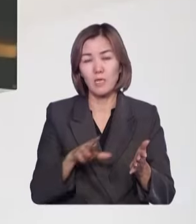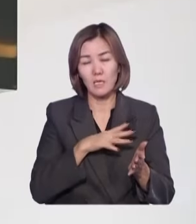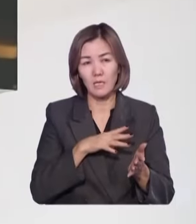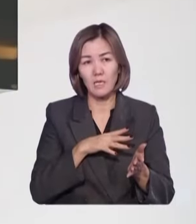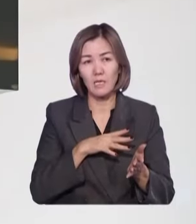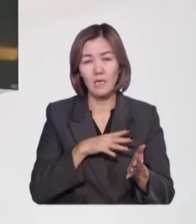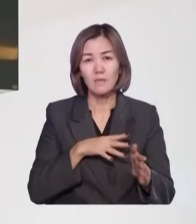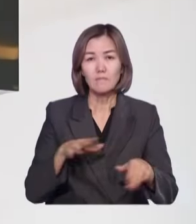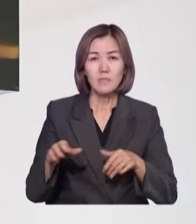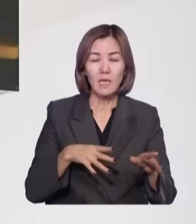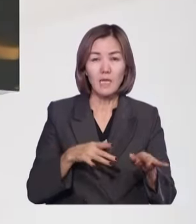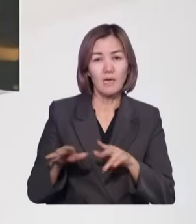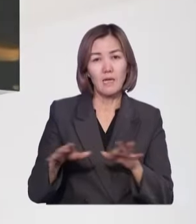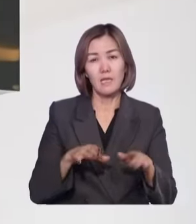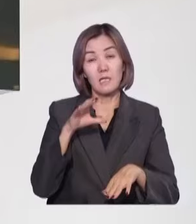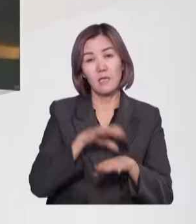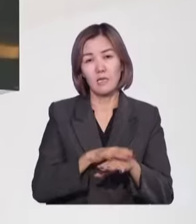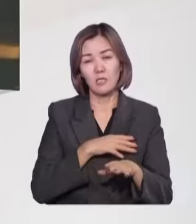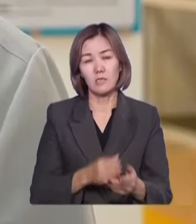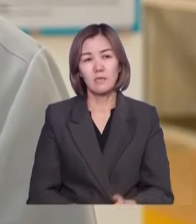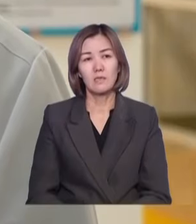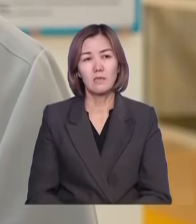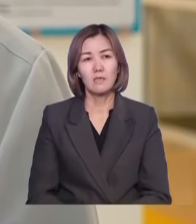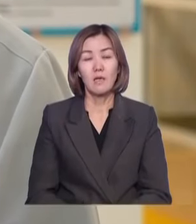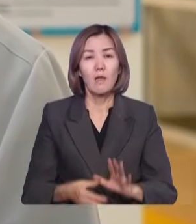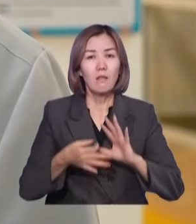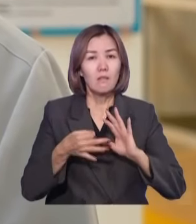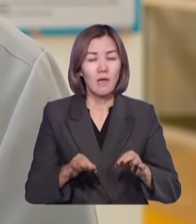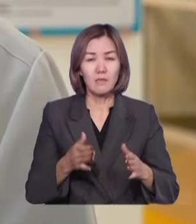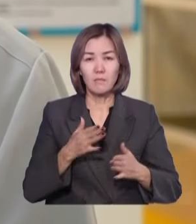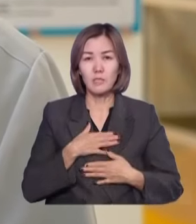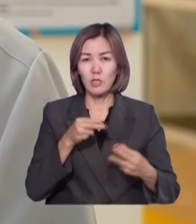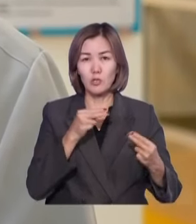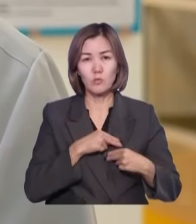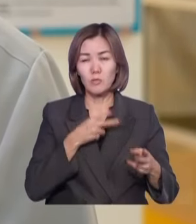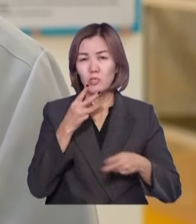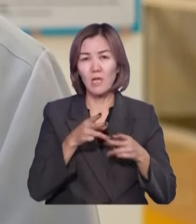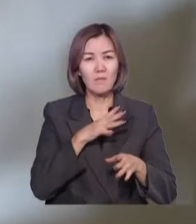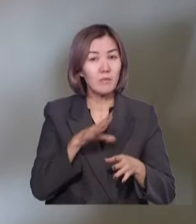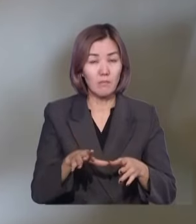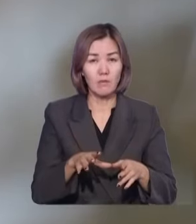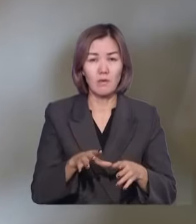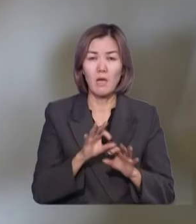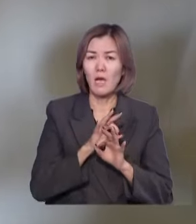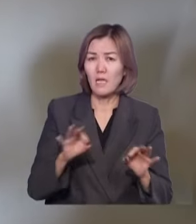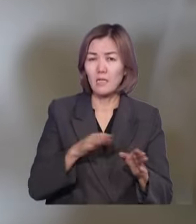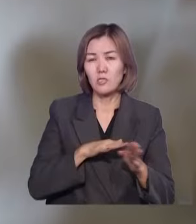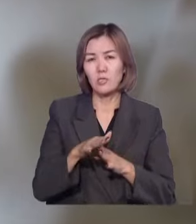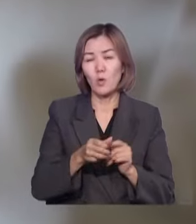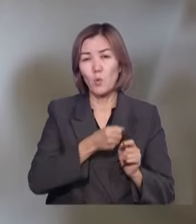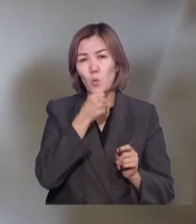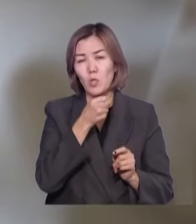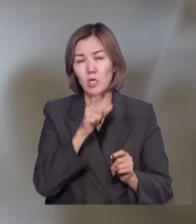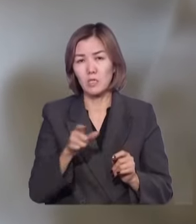soğana alayaktık hareketleri äşkere bolgan. Naktı men bizde jürgende onday jağda estimet. Tuaqqaydın ülken kişilerden